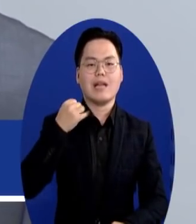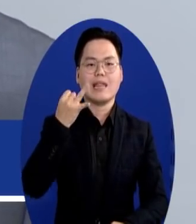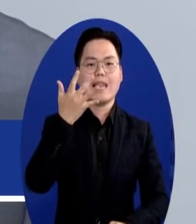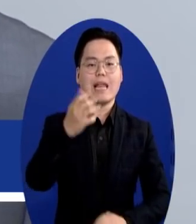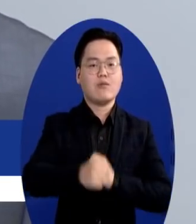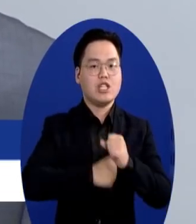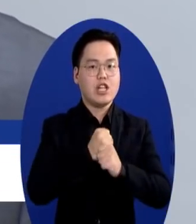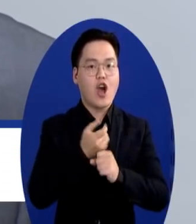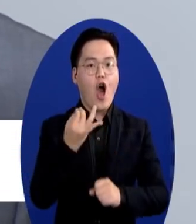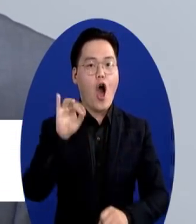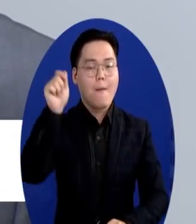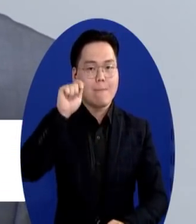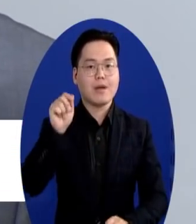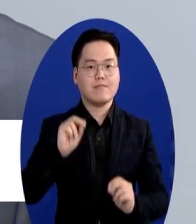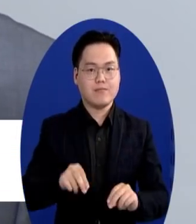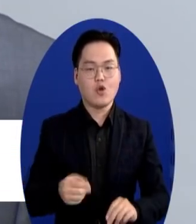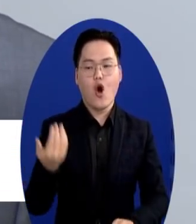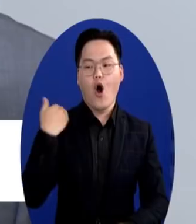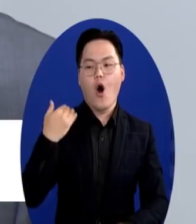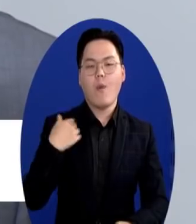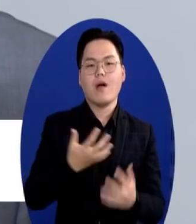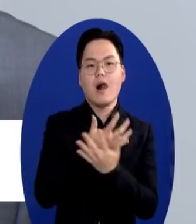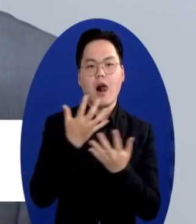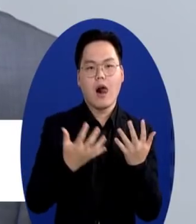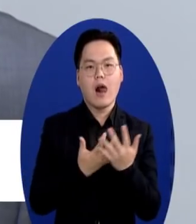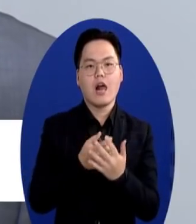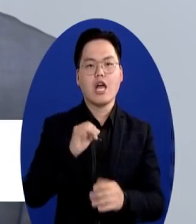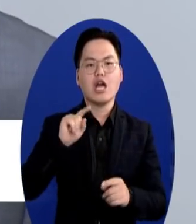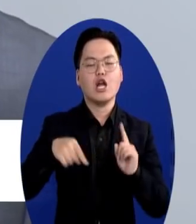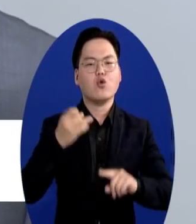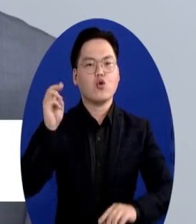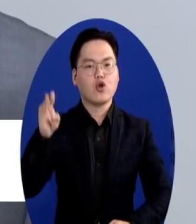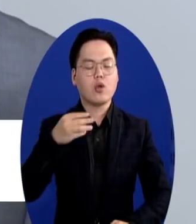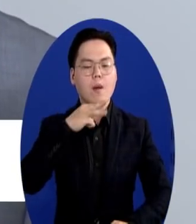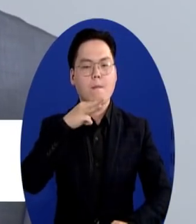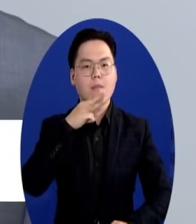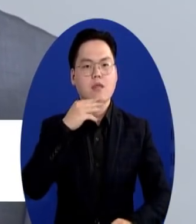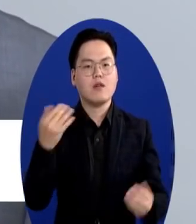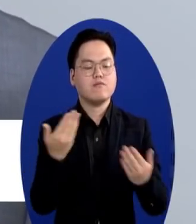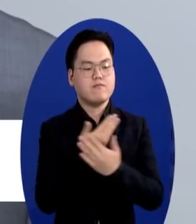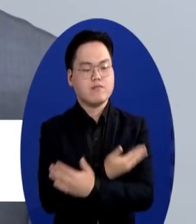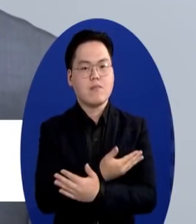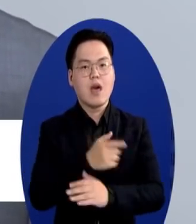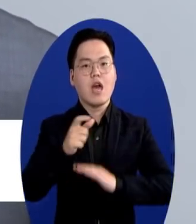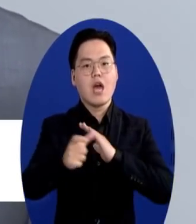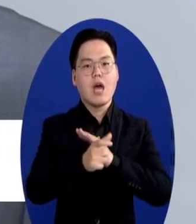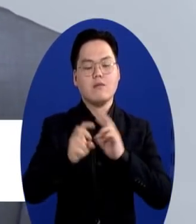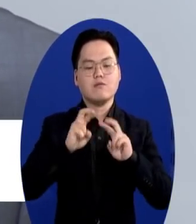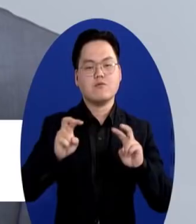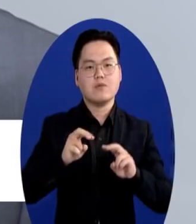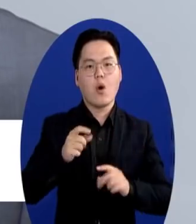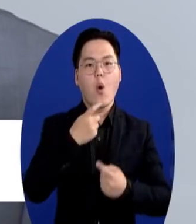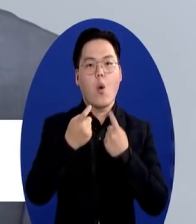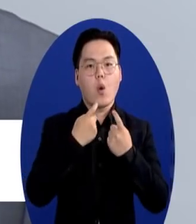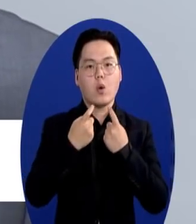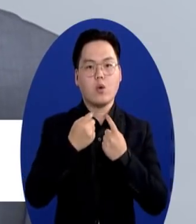ойг тэмдэглэж байна. Өнгөрсөн үйл явдлыг хэлэлцэн тунгаах илүү тодорхой мэдээлэл солилцоход энэхүү эрдэм шинжилгээний хурал ач холбогдолтой